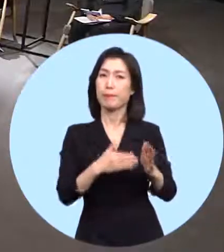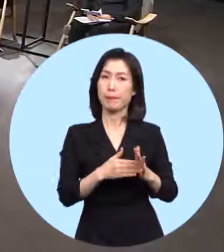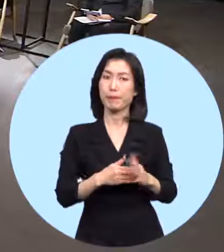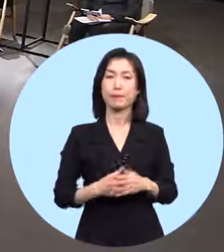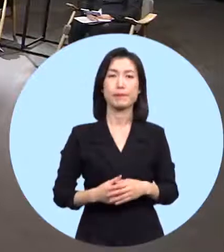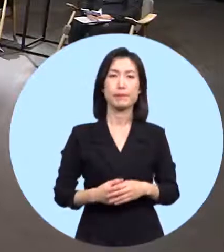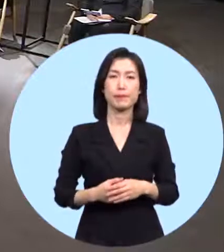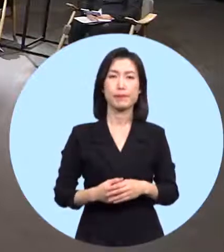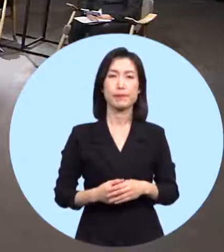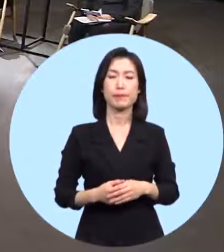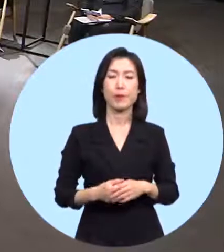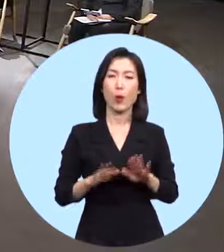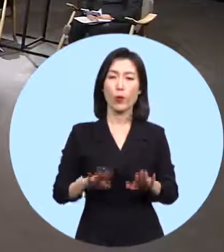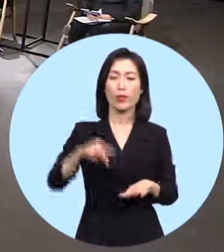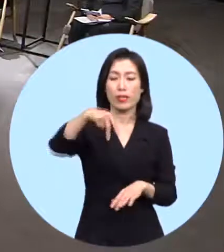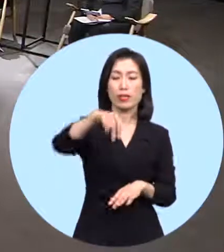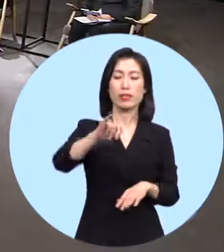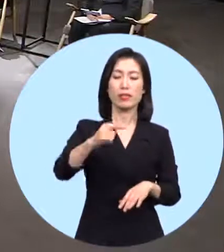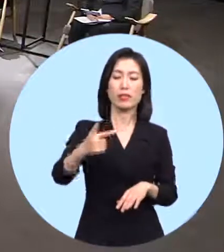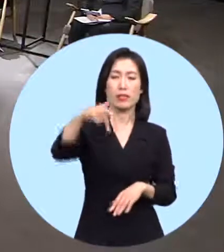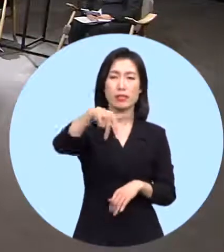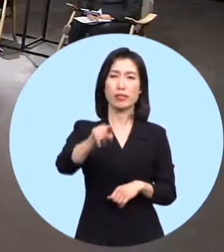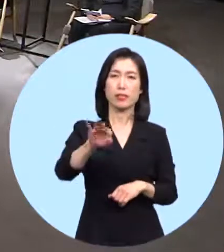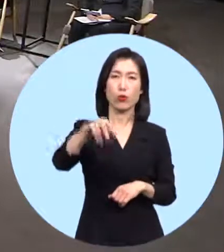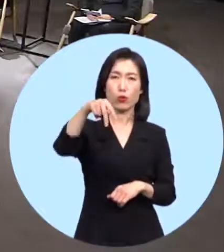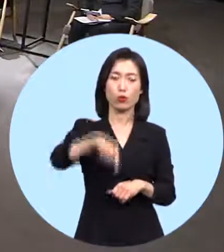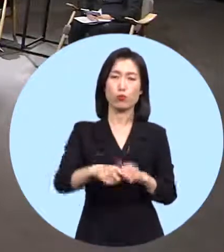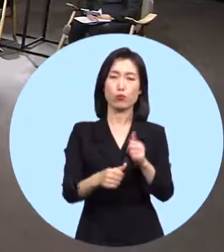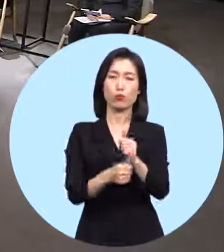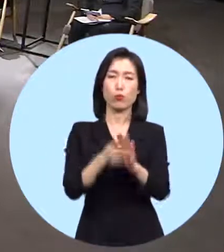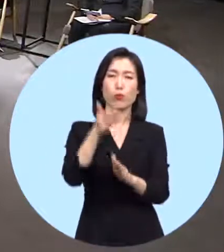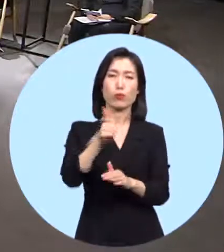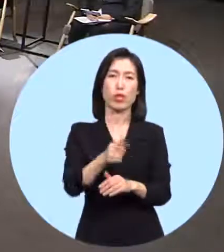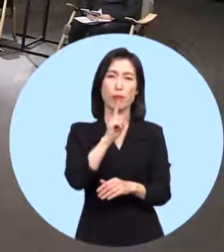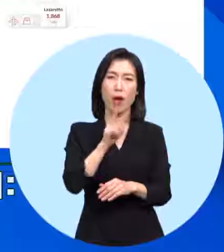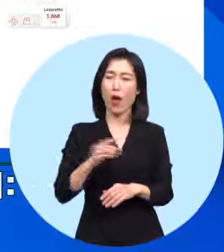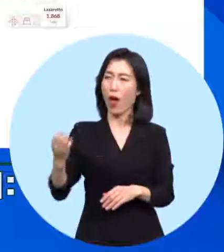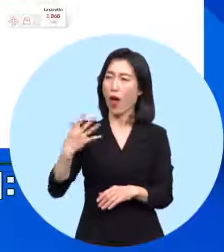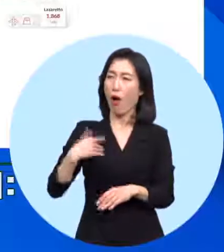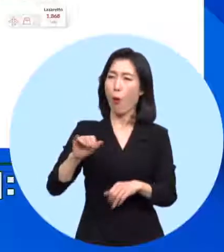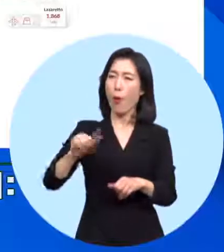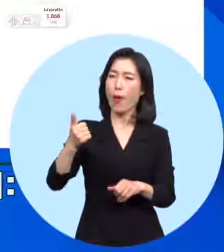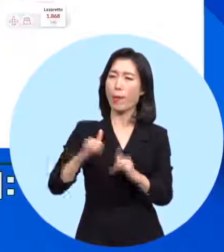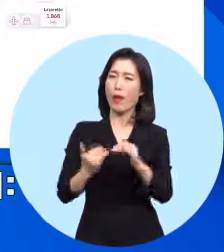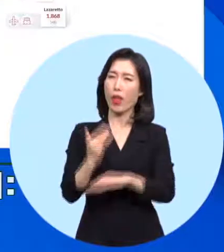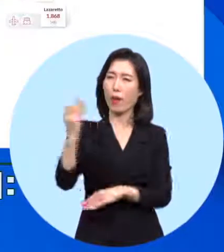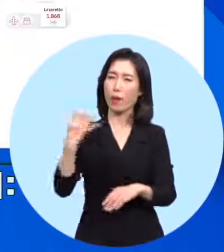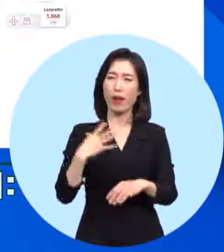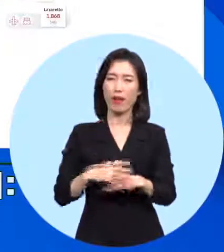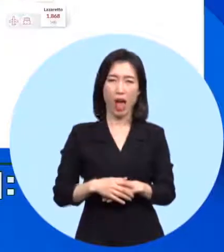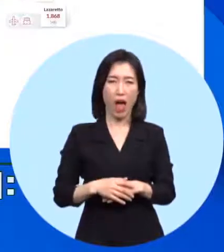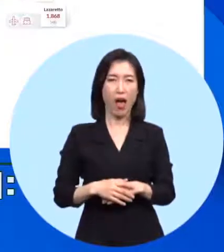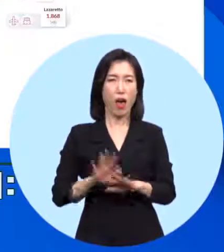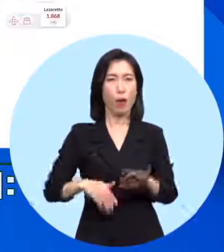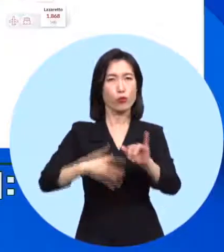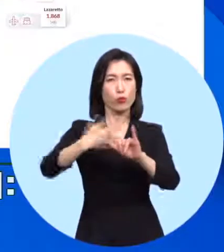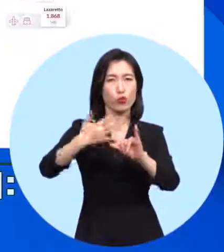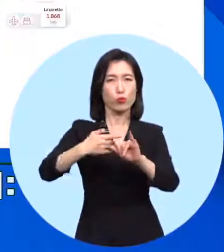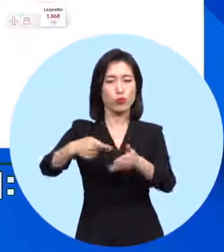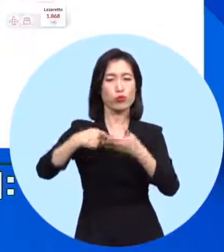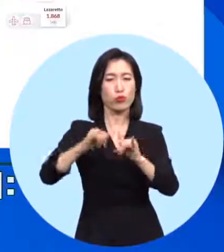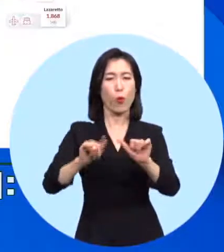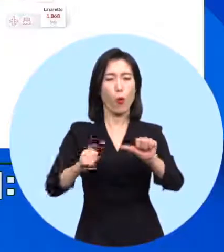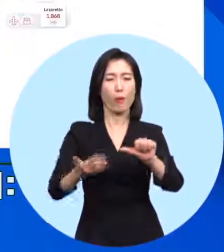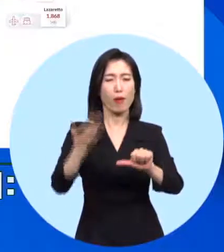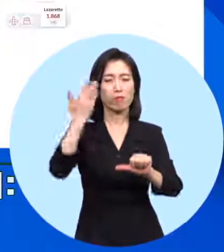오늘 우리 신정수 본부장이 그런 말씀을 하시대요. 500명이 넘어갔다. 그래서 저는 등록자가 500명인 줄